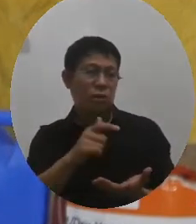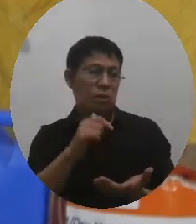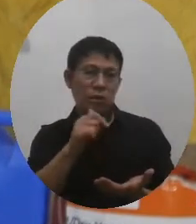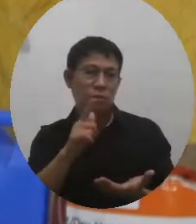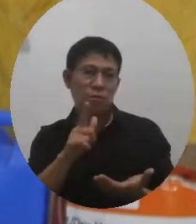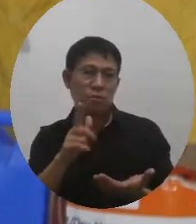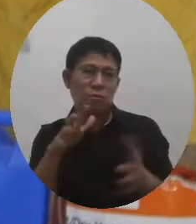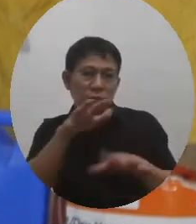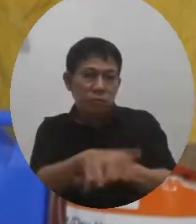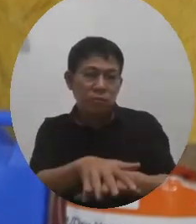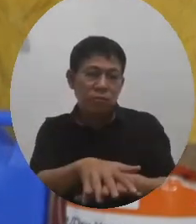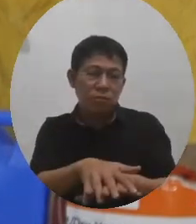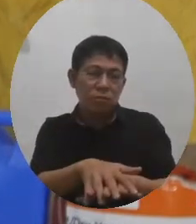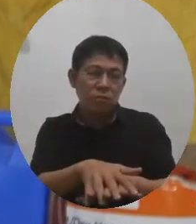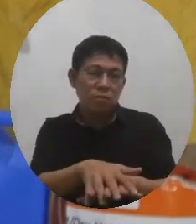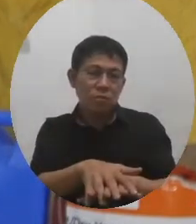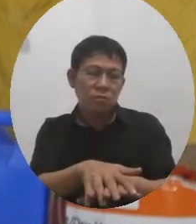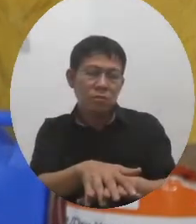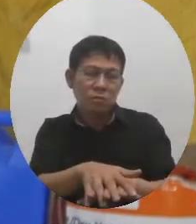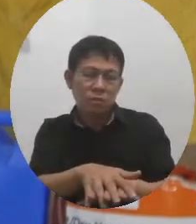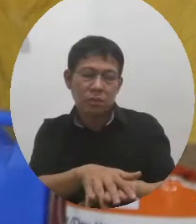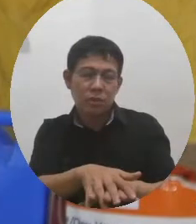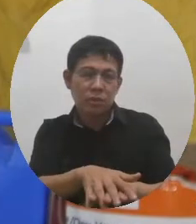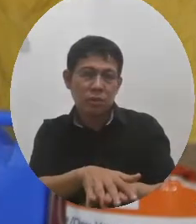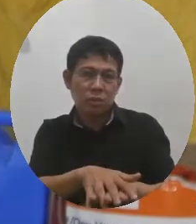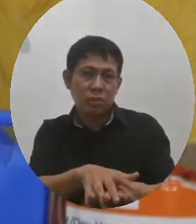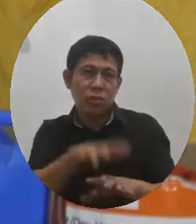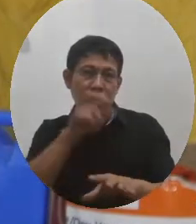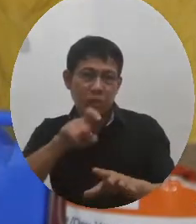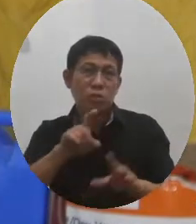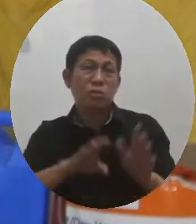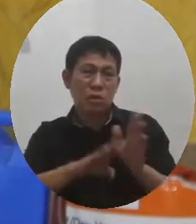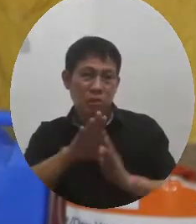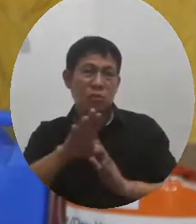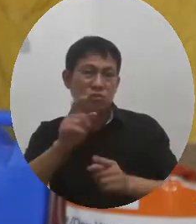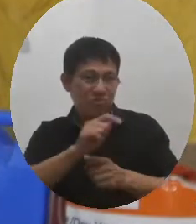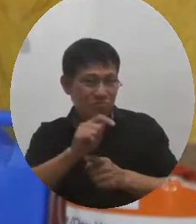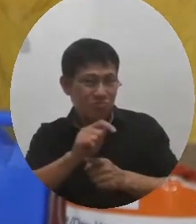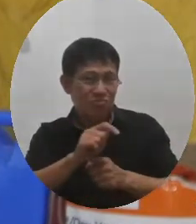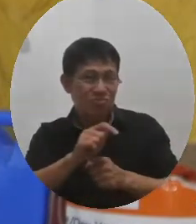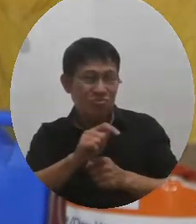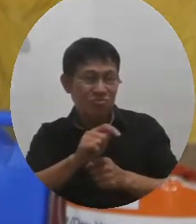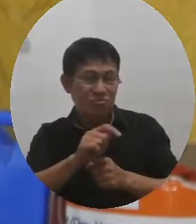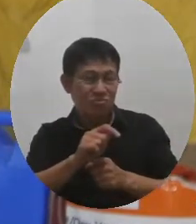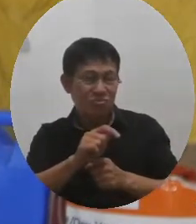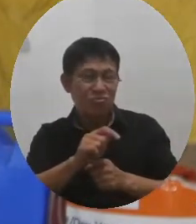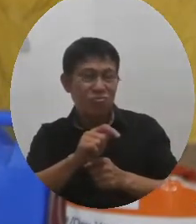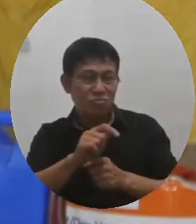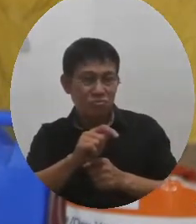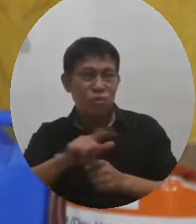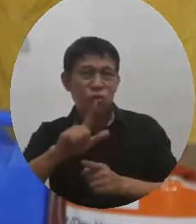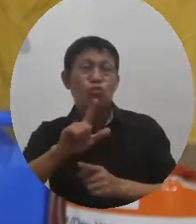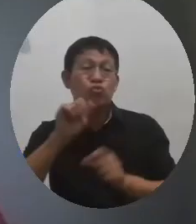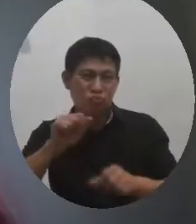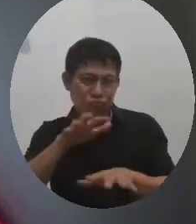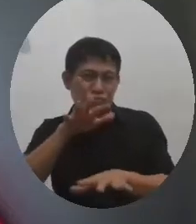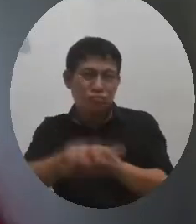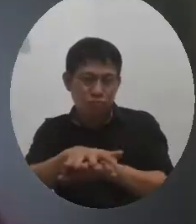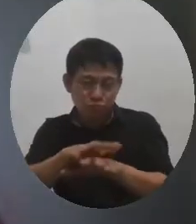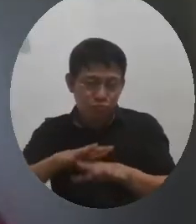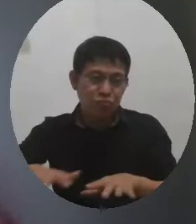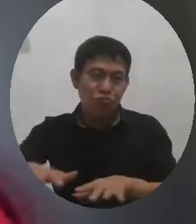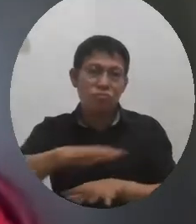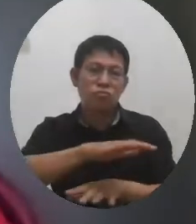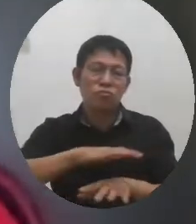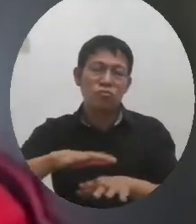niya kaya makipag-communicate, tapos hindi rin niya magawa yung mga normal na ginagawa ng bata. Pero